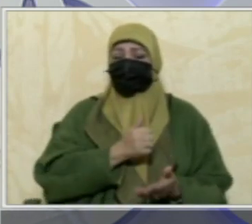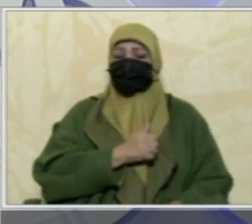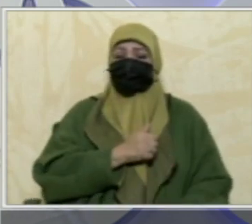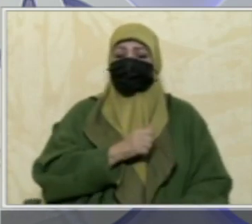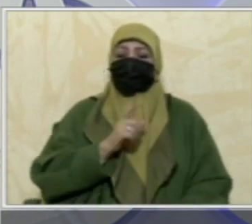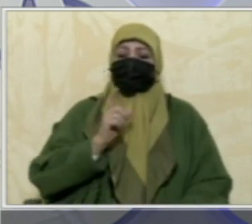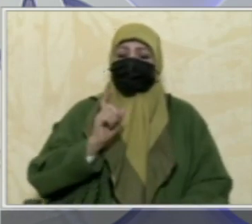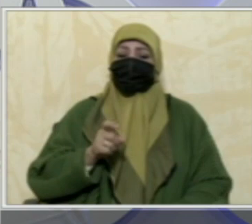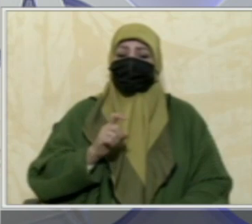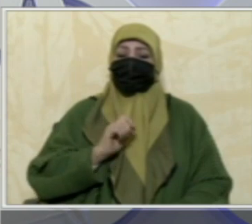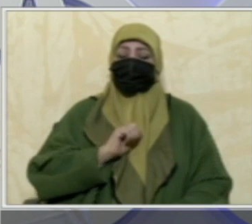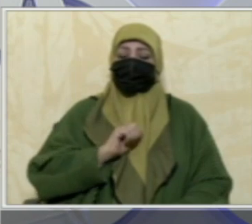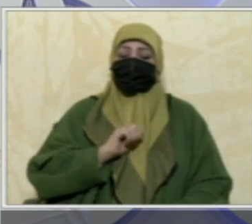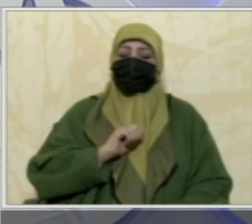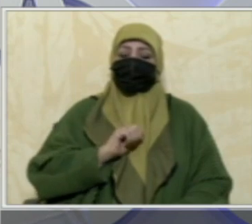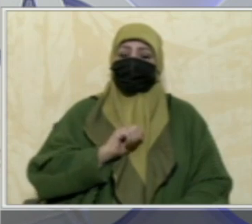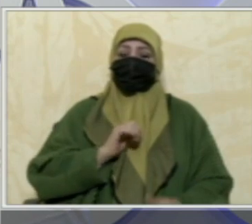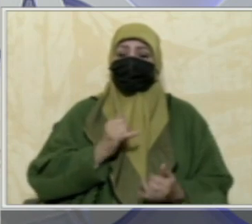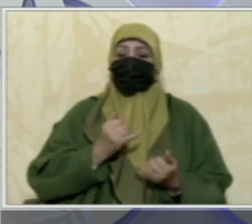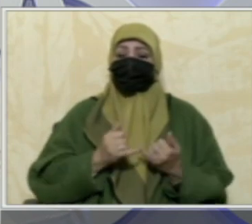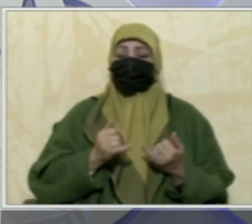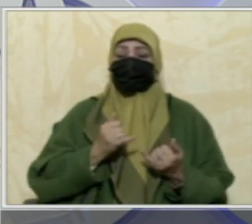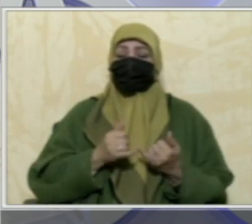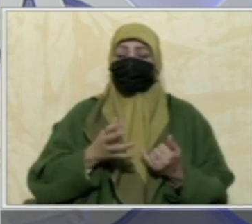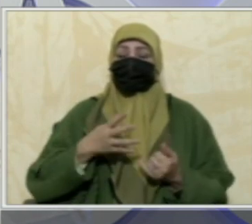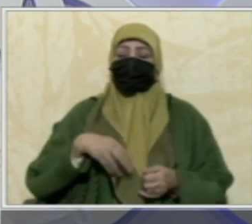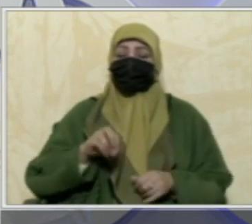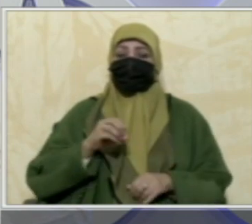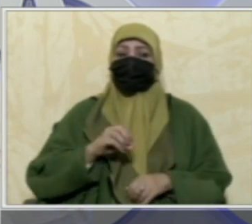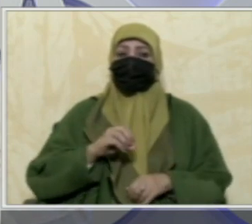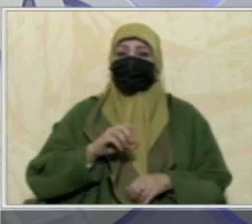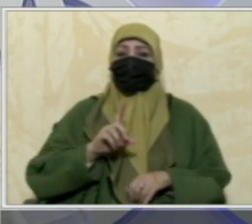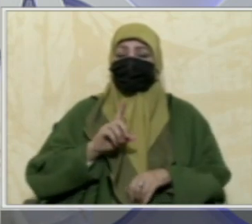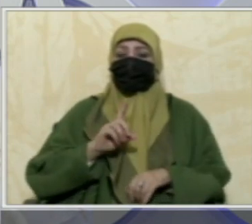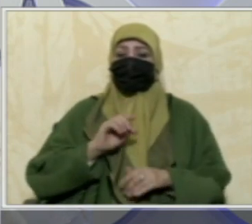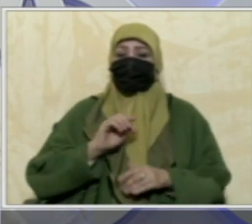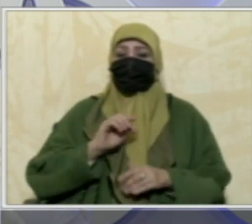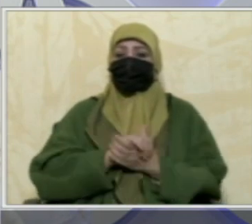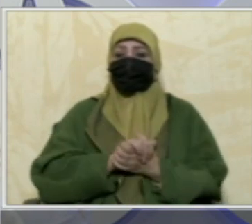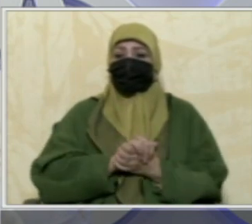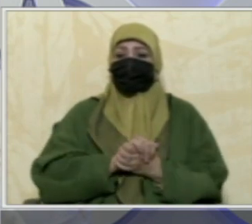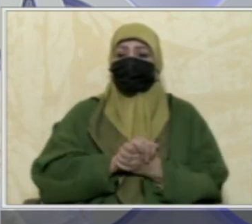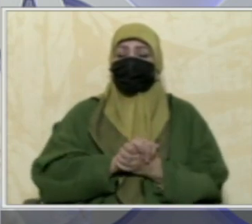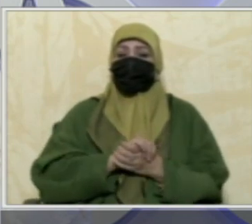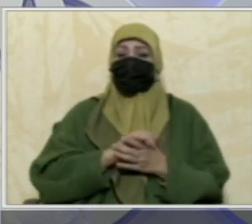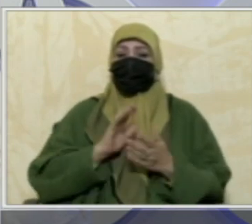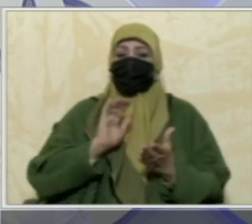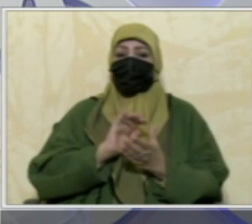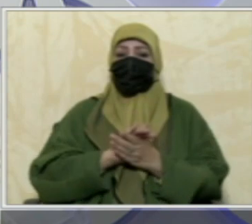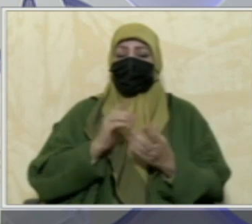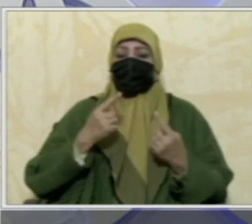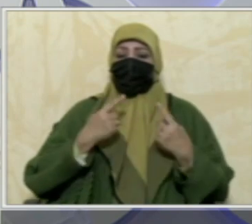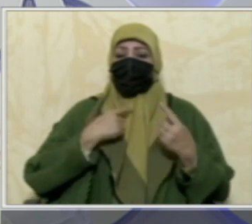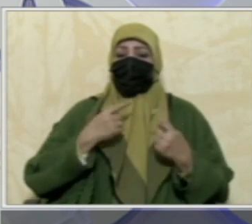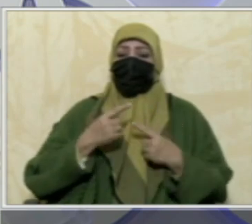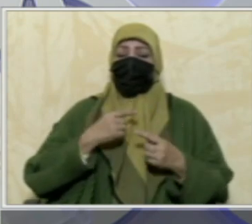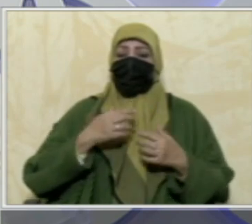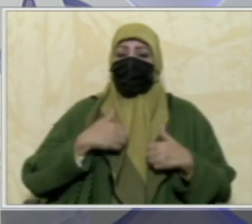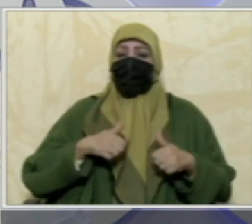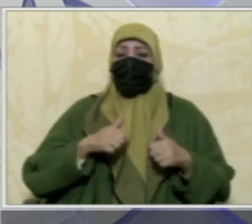والاصدقاء والزملاء لمن كان في الاسره ضيق يعني ضيق الحال